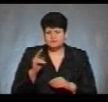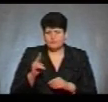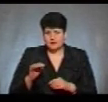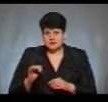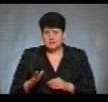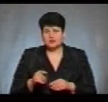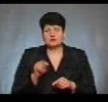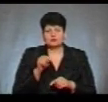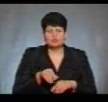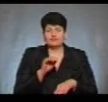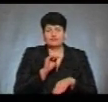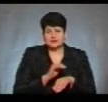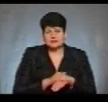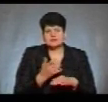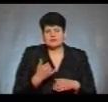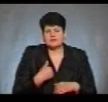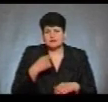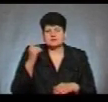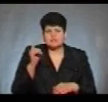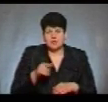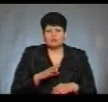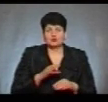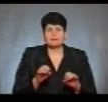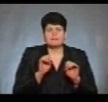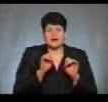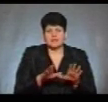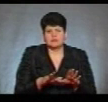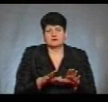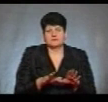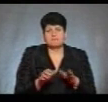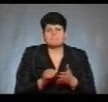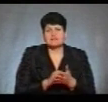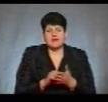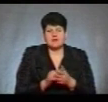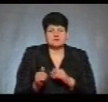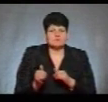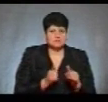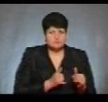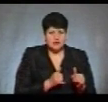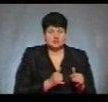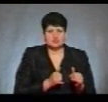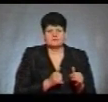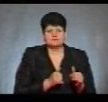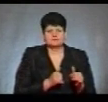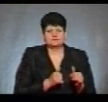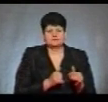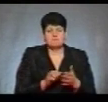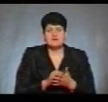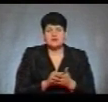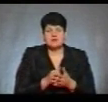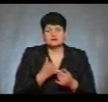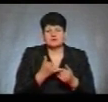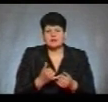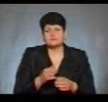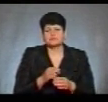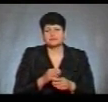От тому фактично також, наскільки я знаю, були передані певні матеріальне забезпечення, там відповідно матеріал для